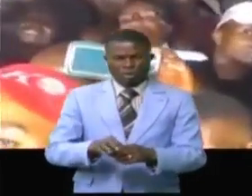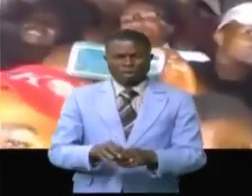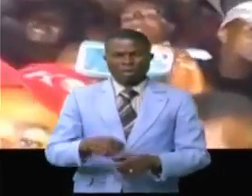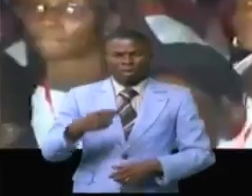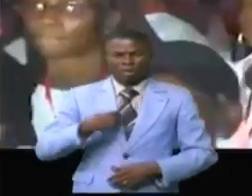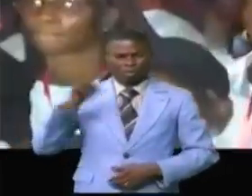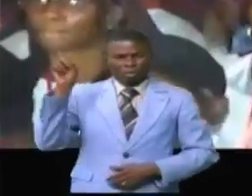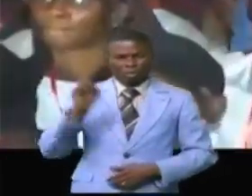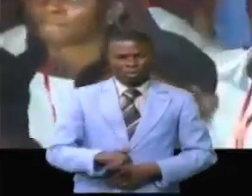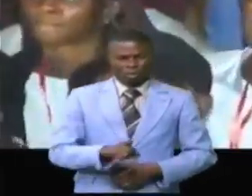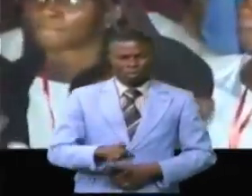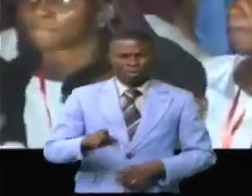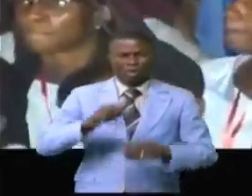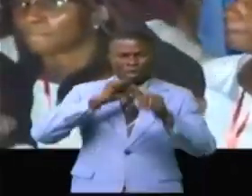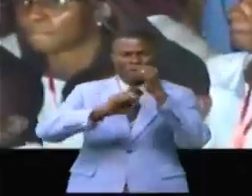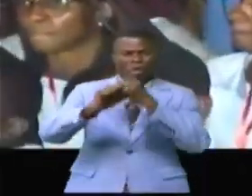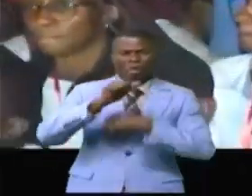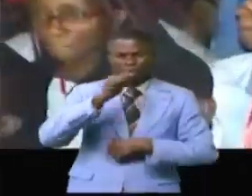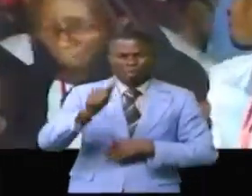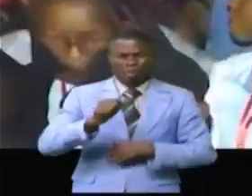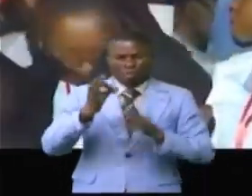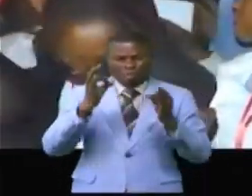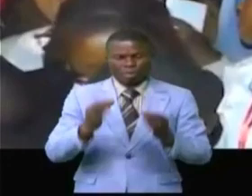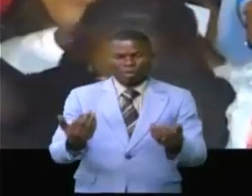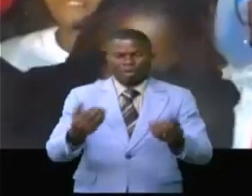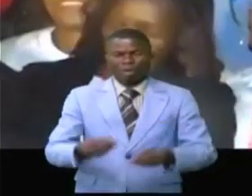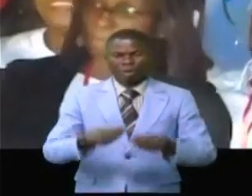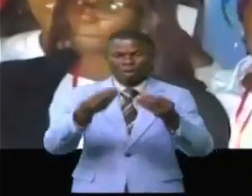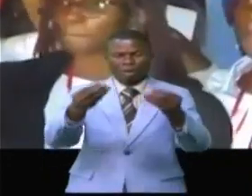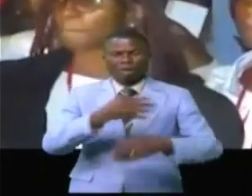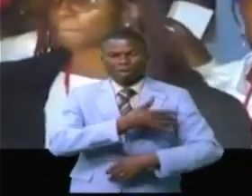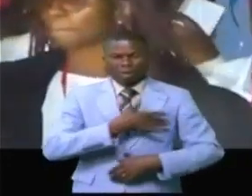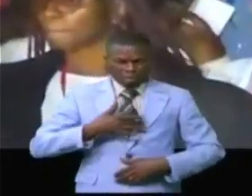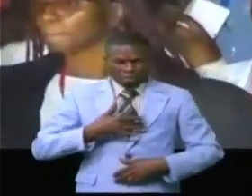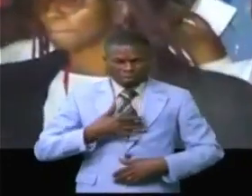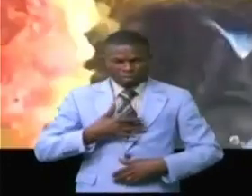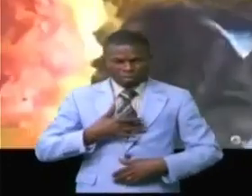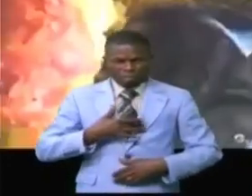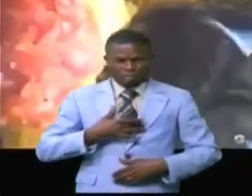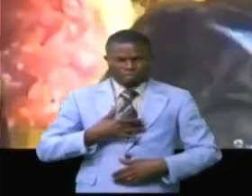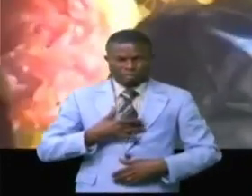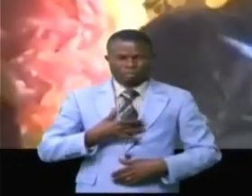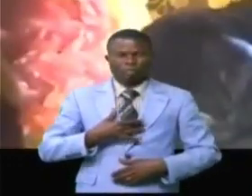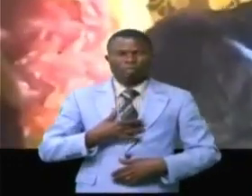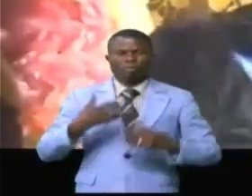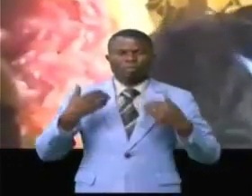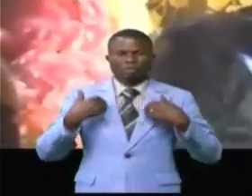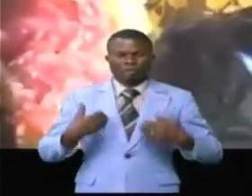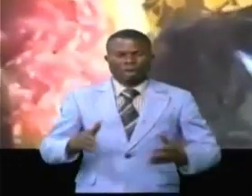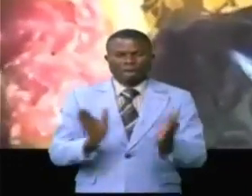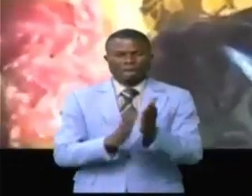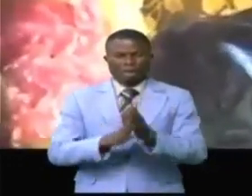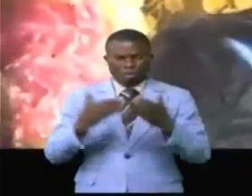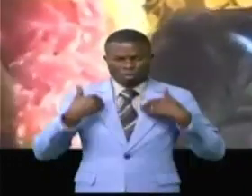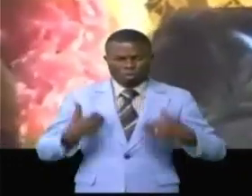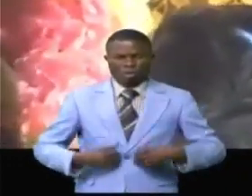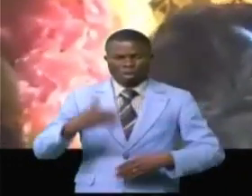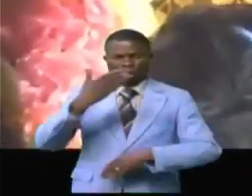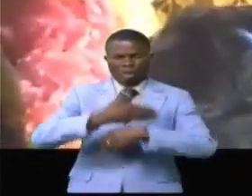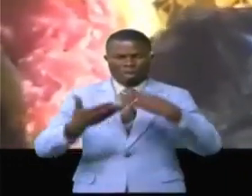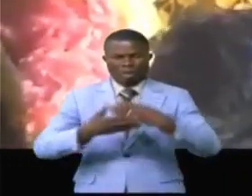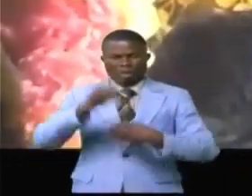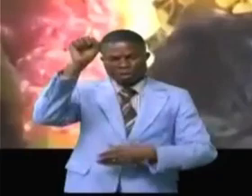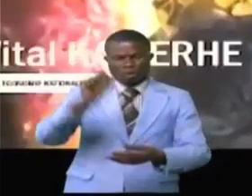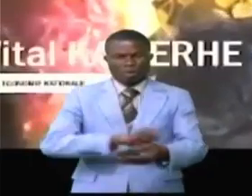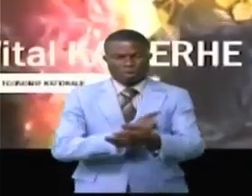pas venu en campagne, mais quand je veux vous donner le nombre d'écoles et de centres de santé construits ici au sud Kivu, vous allez